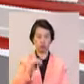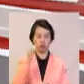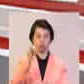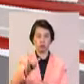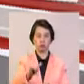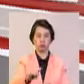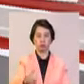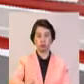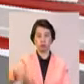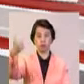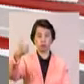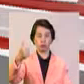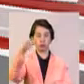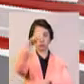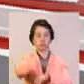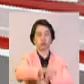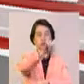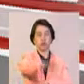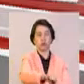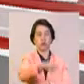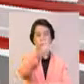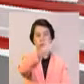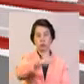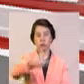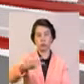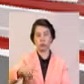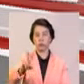pemain Denmark Victor Svensson dalam set